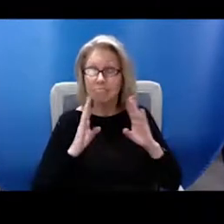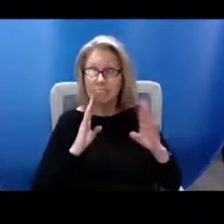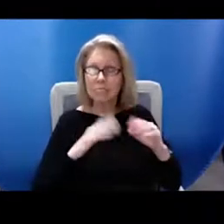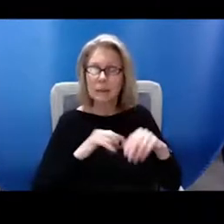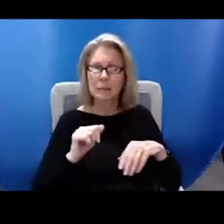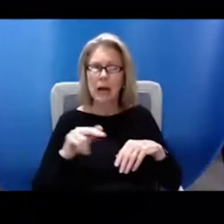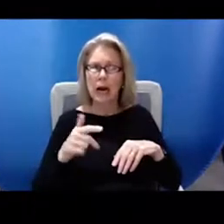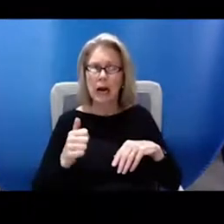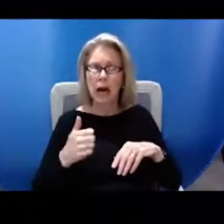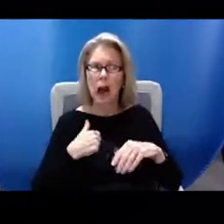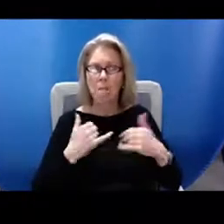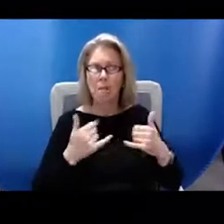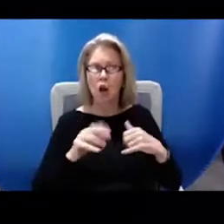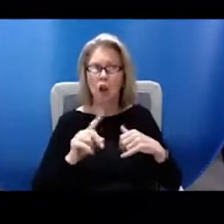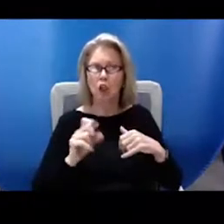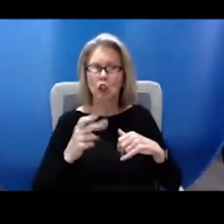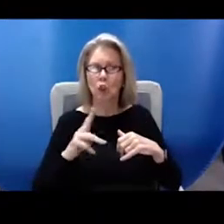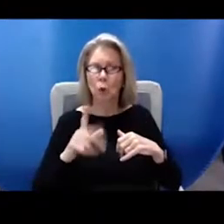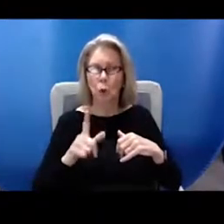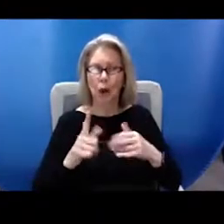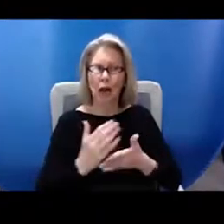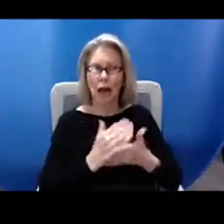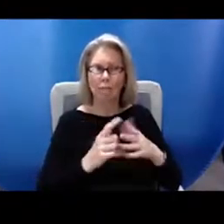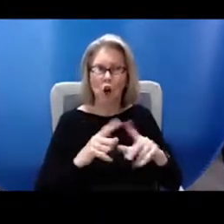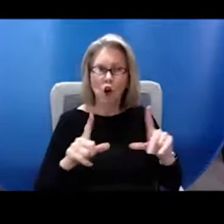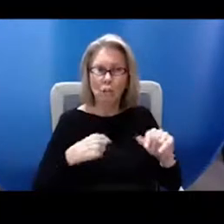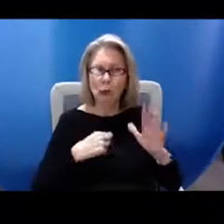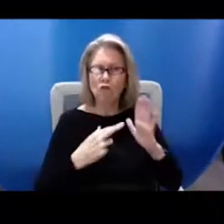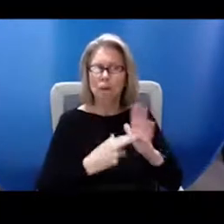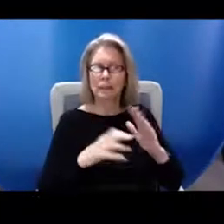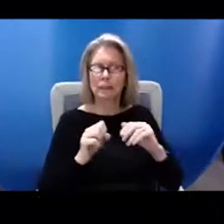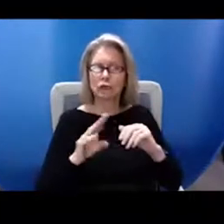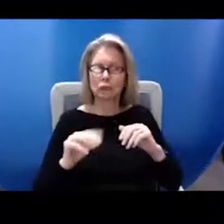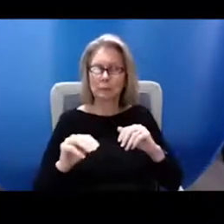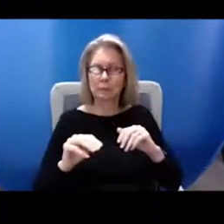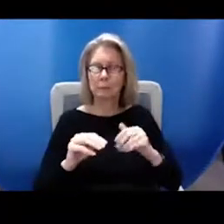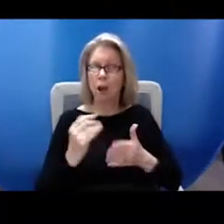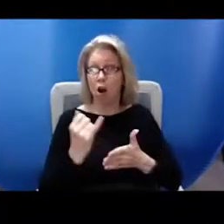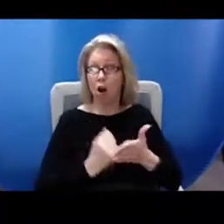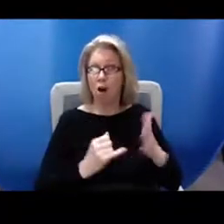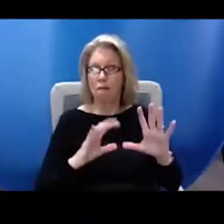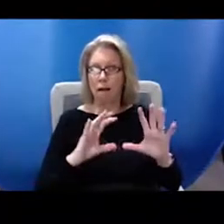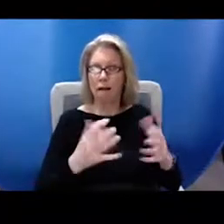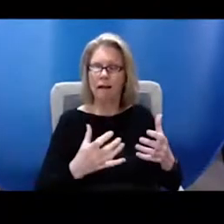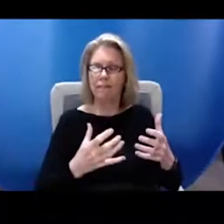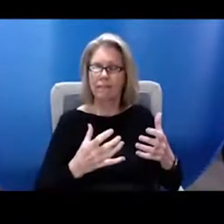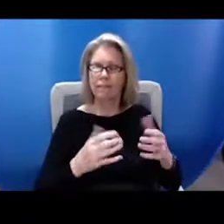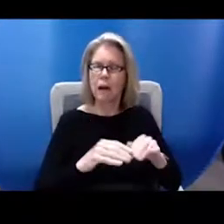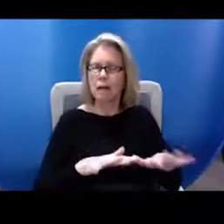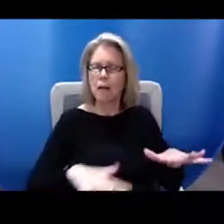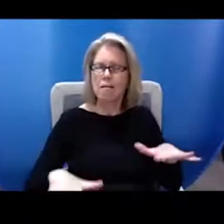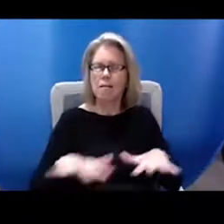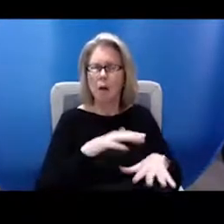semua, balik lagi di Kartu Kolektif Good School bersama saya Angga. Saya mewakili Serum, art